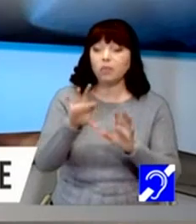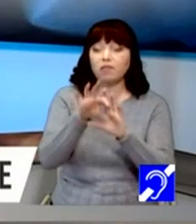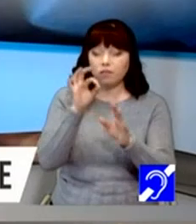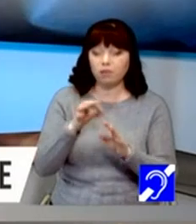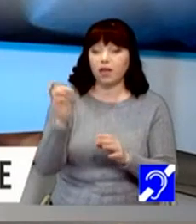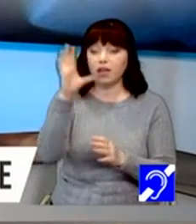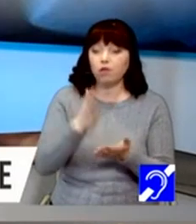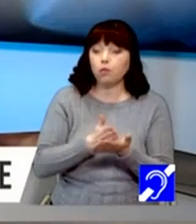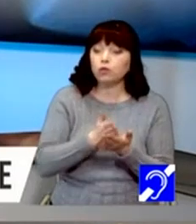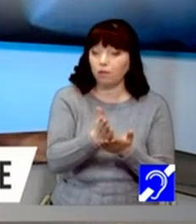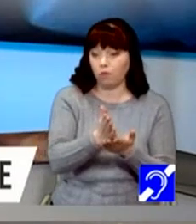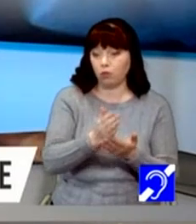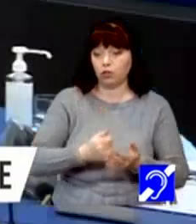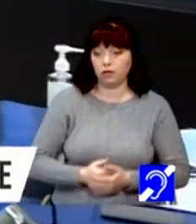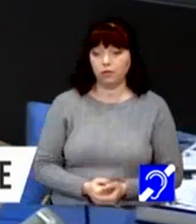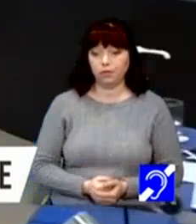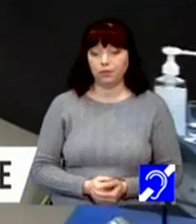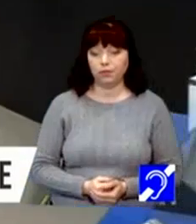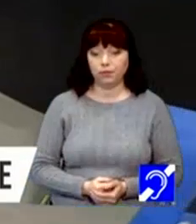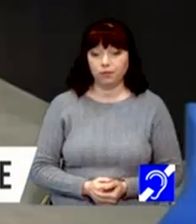exprimat în mod clar